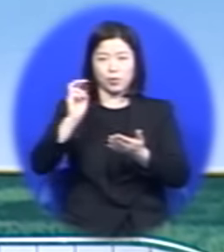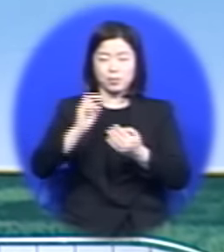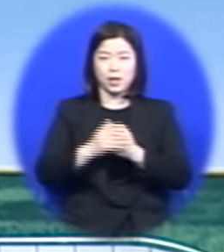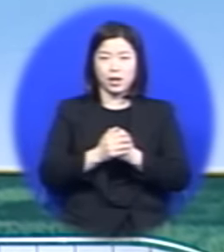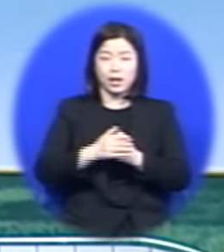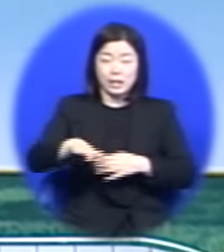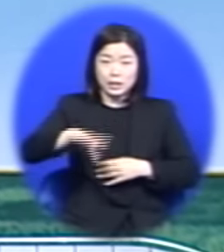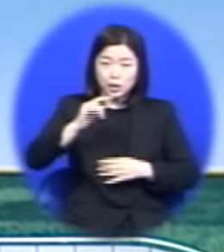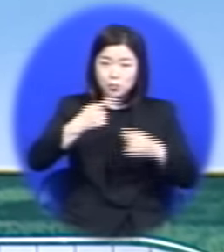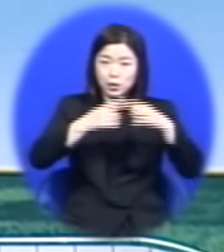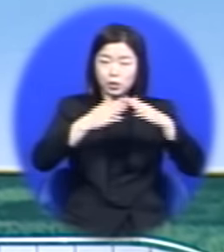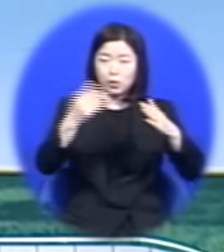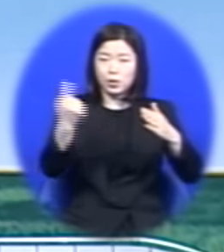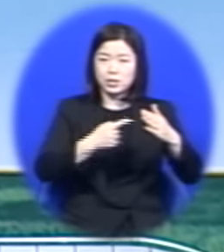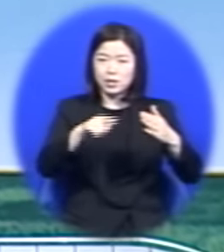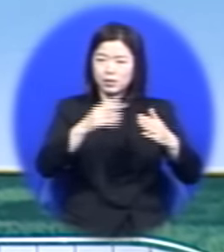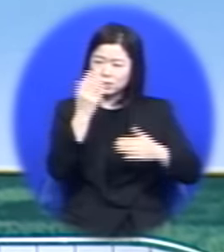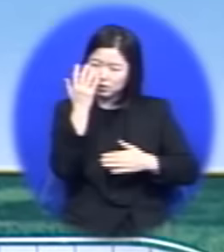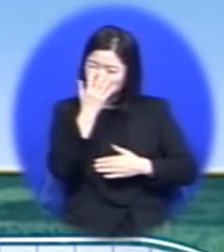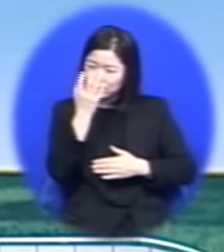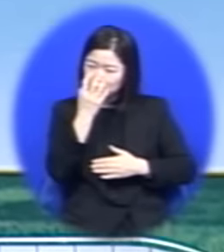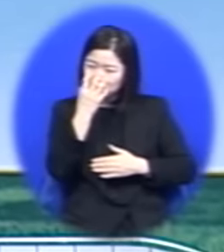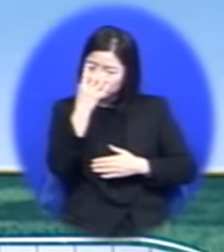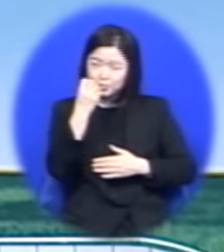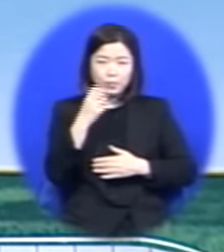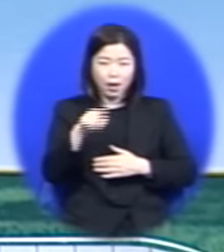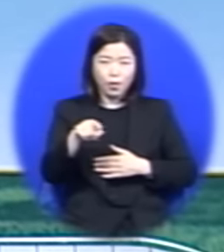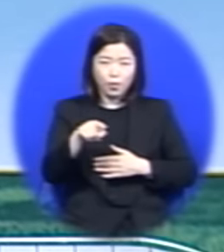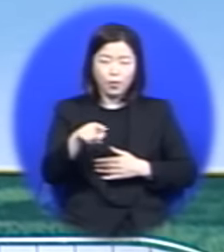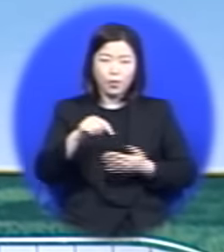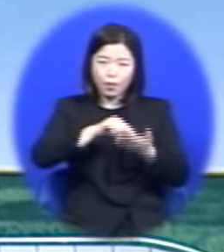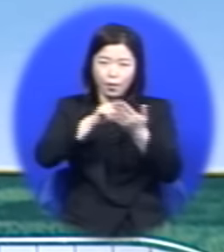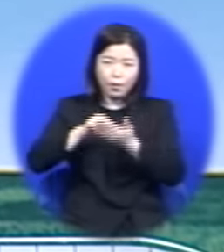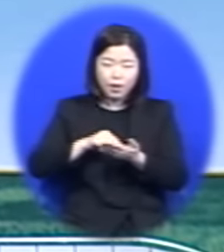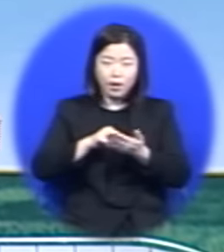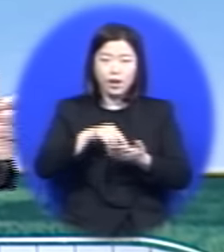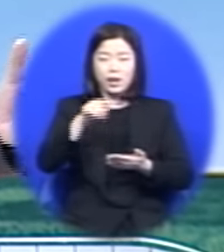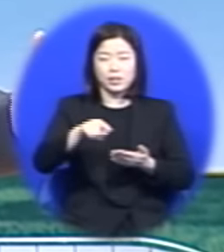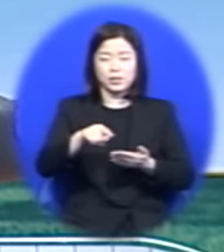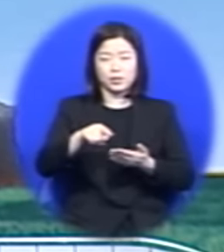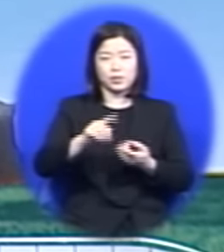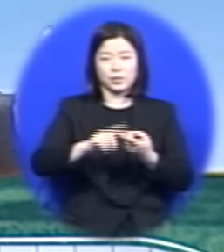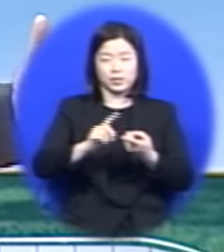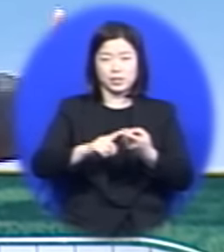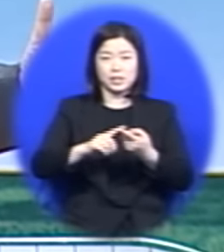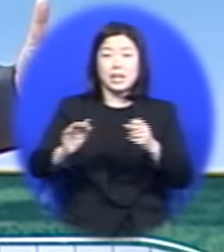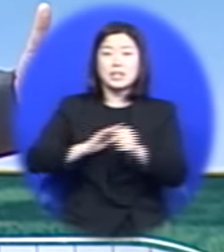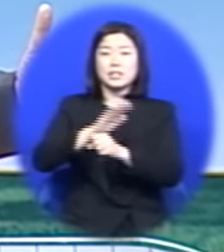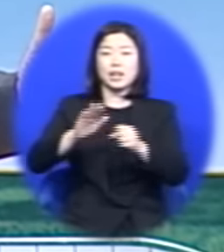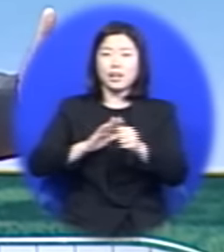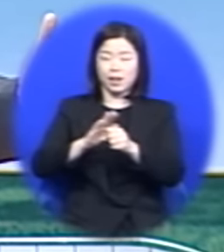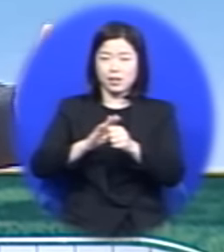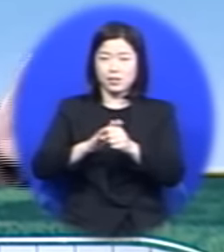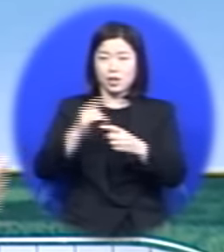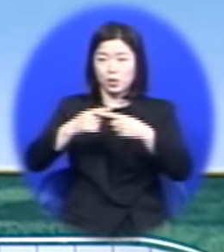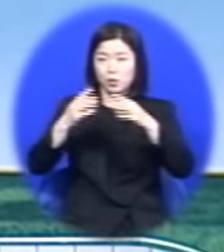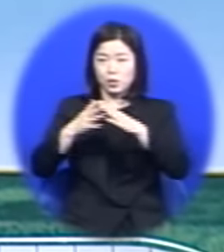왔을 때 그 낯설고 어색하고 그리고 외로웠던 것이 이제는 사랑하는 교인들이 형성이